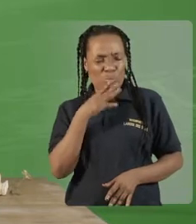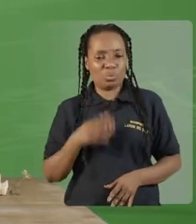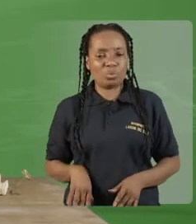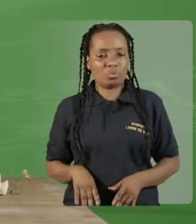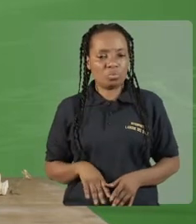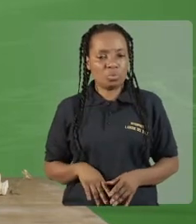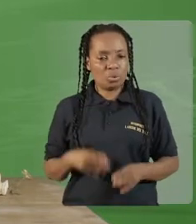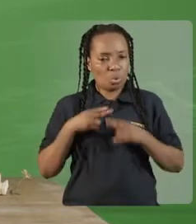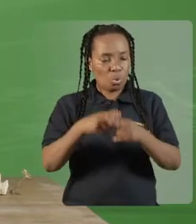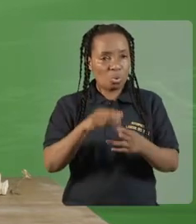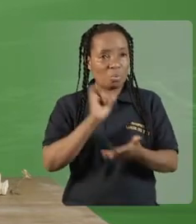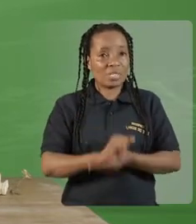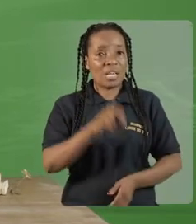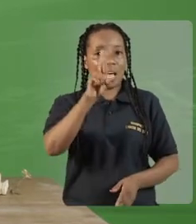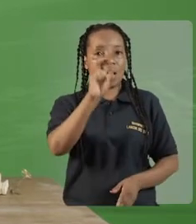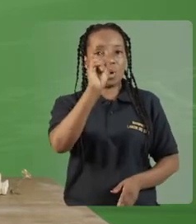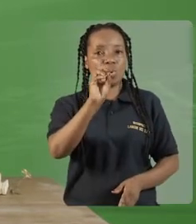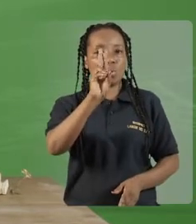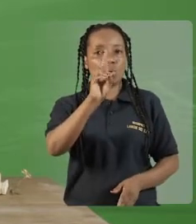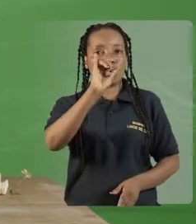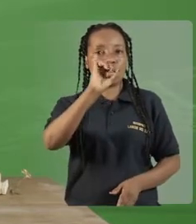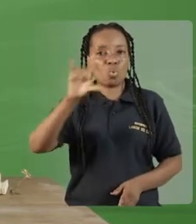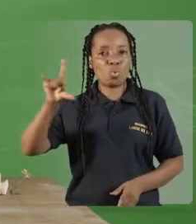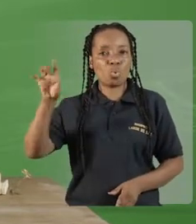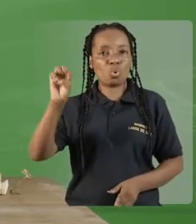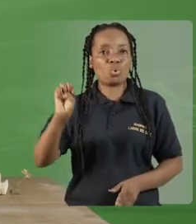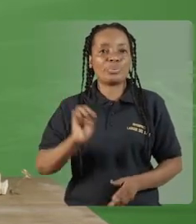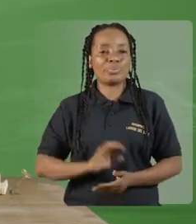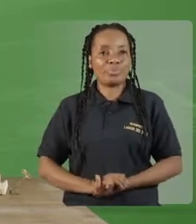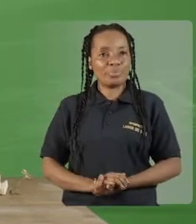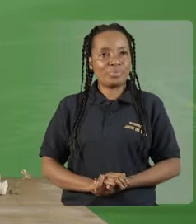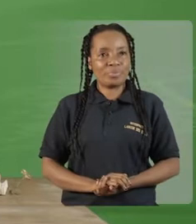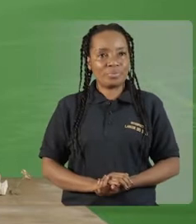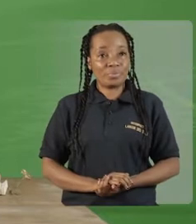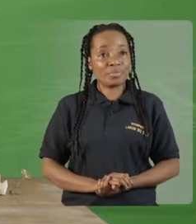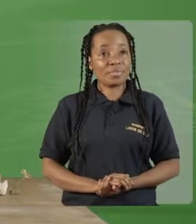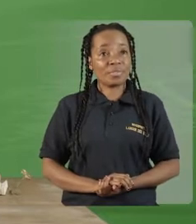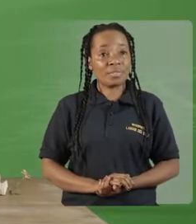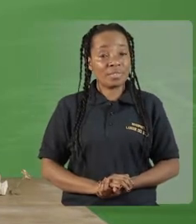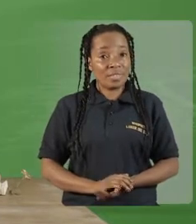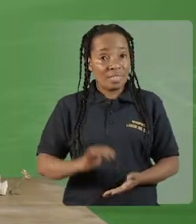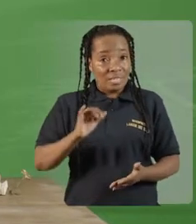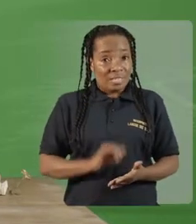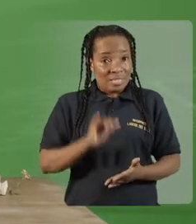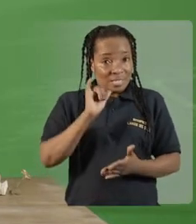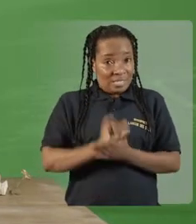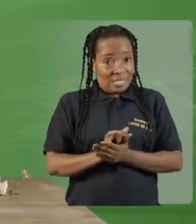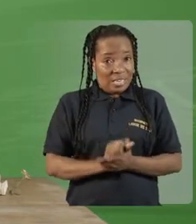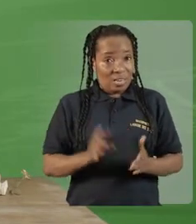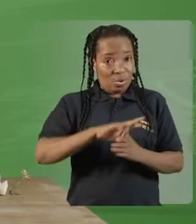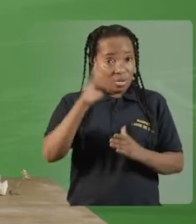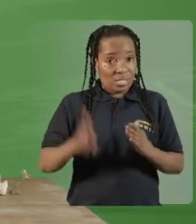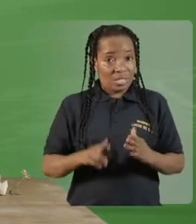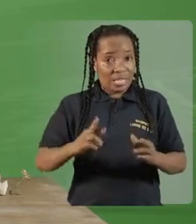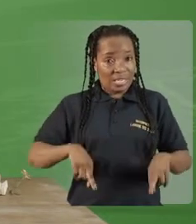la rouille. Cette rouille est le produit d'une réaction chimique